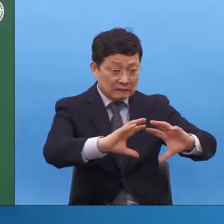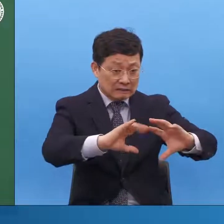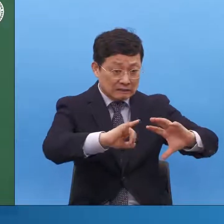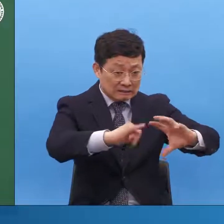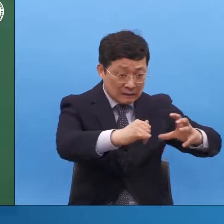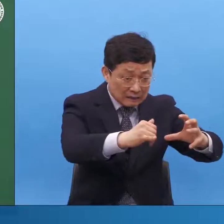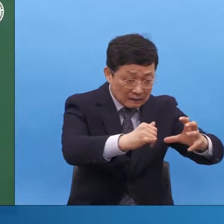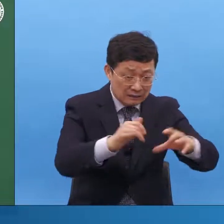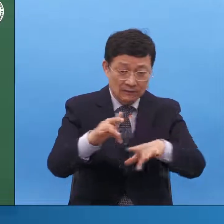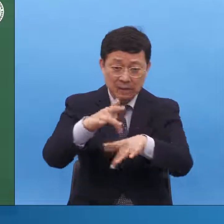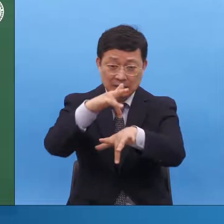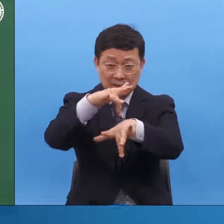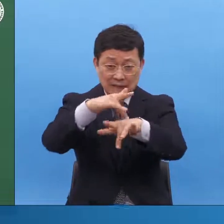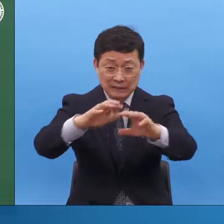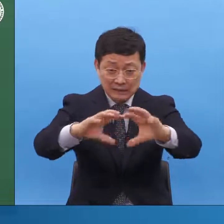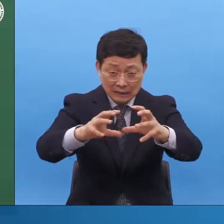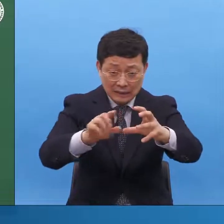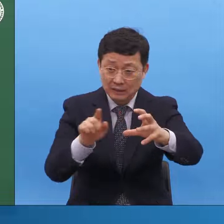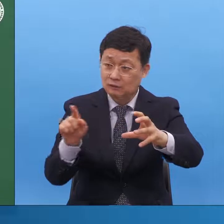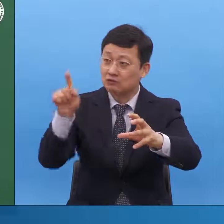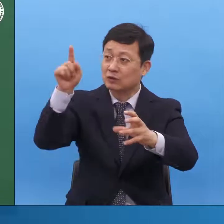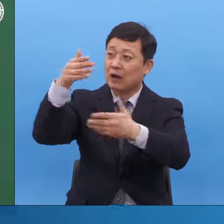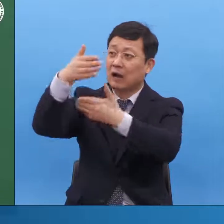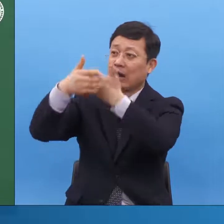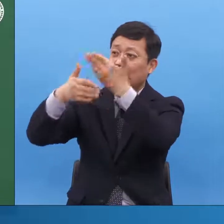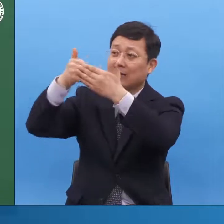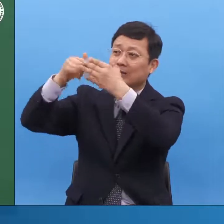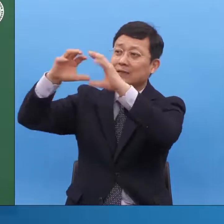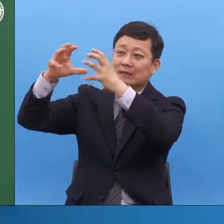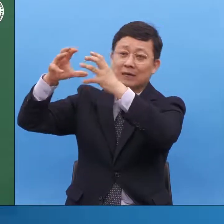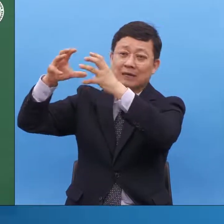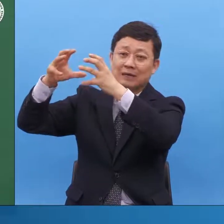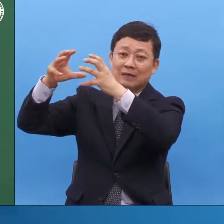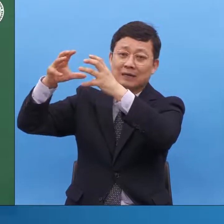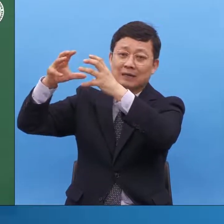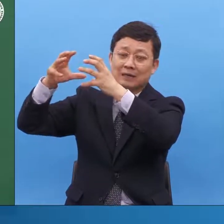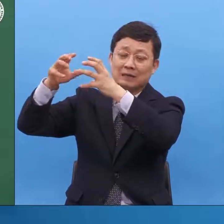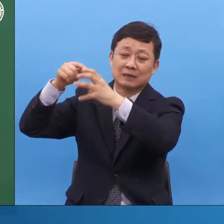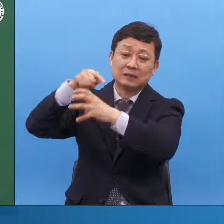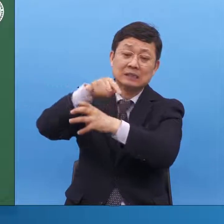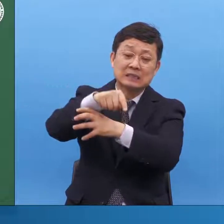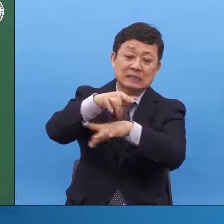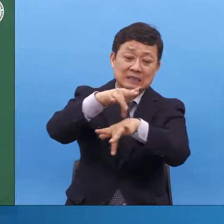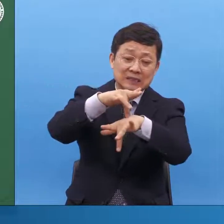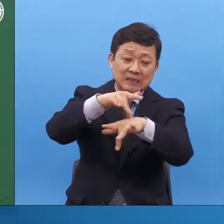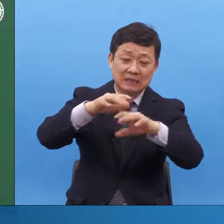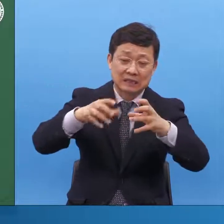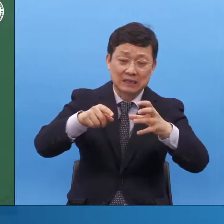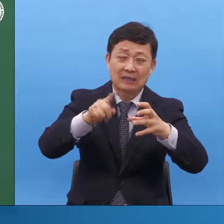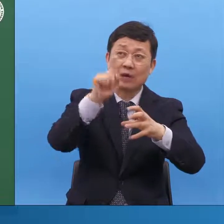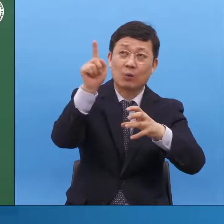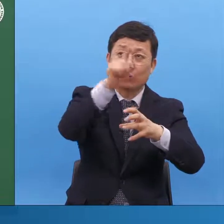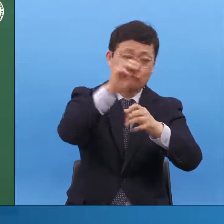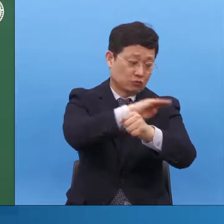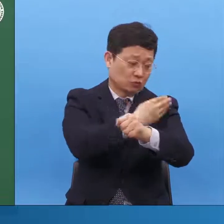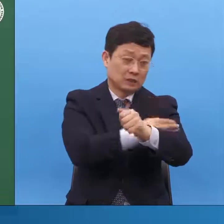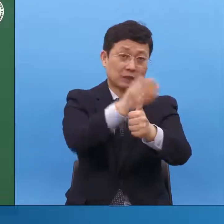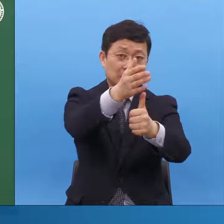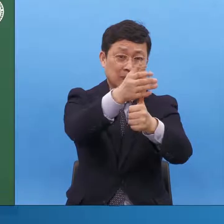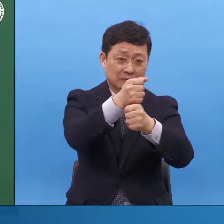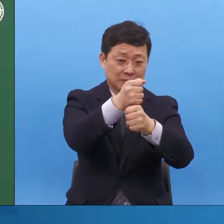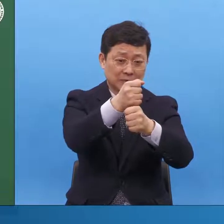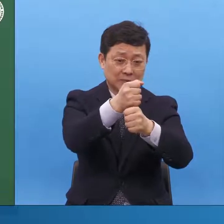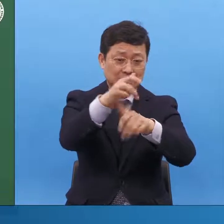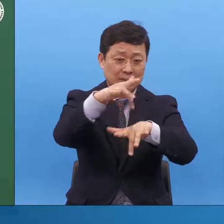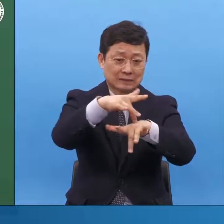나라, 하나님의 나라가 있는데 이걸 뺏긴 겁니다. That in this world there is Satan's kingdom, God's kingdom, and Satan's kingdom. But we've 그래서 lost hold